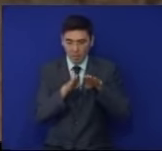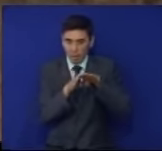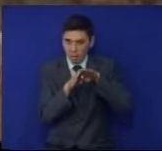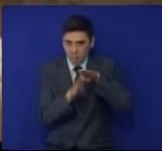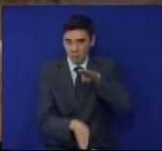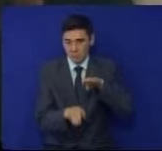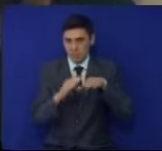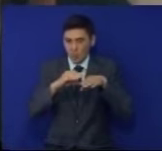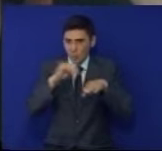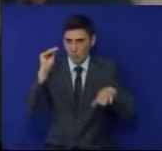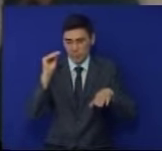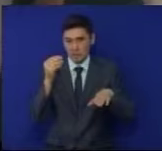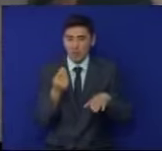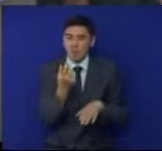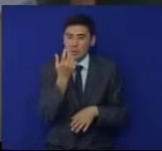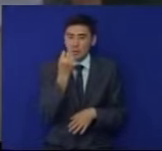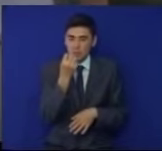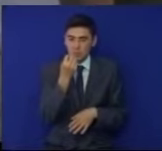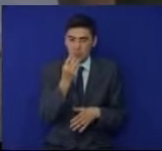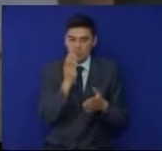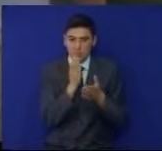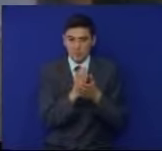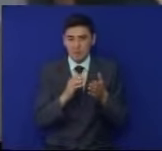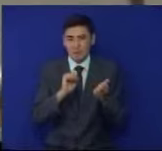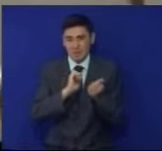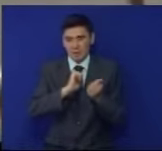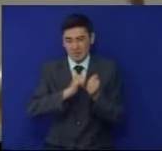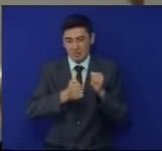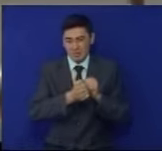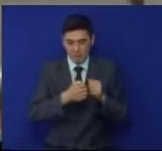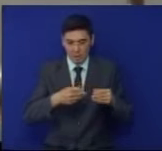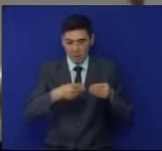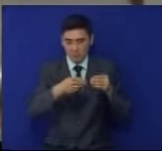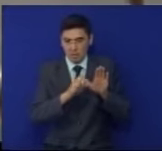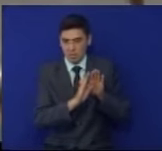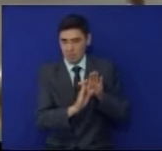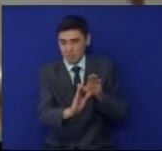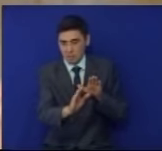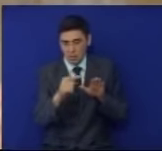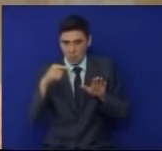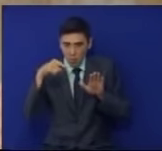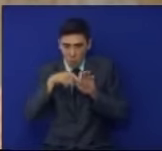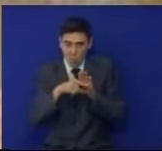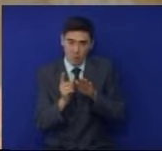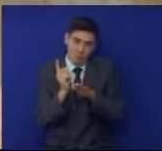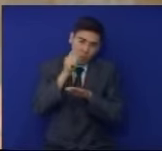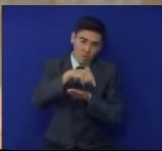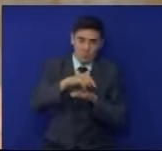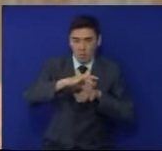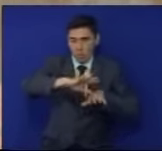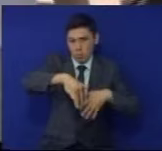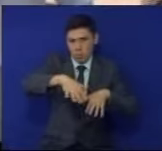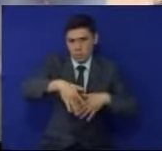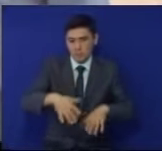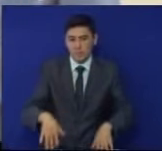грани. А в некоторых местах за облицовочными плитами пустота, которая, по мнению членов комиссии, приведет к дальнейшему разрушению